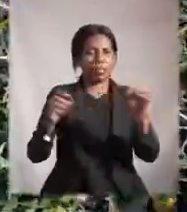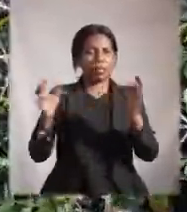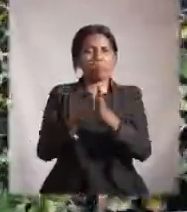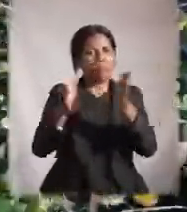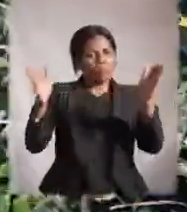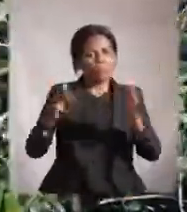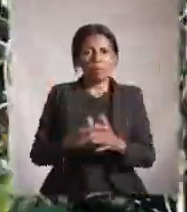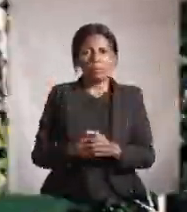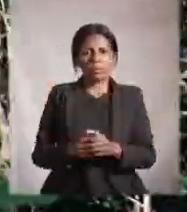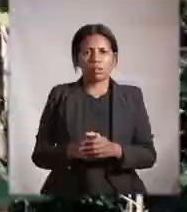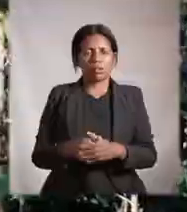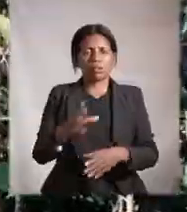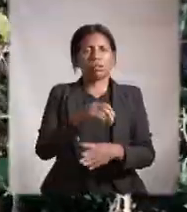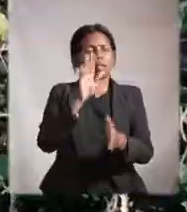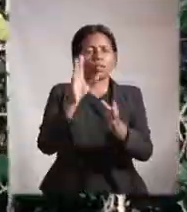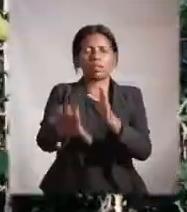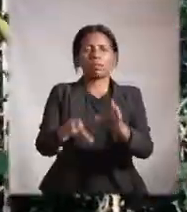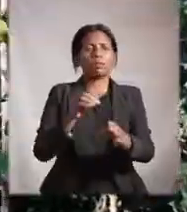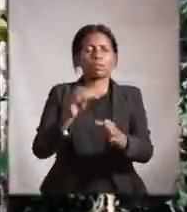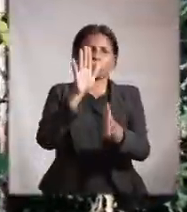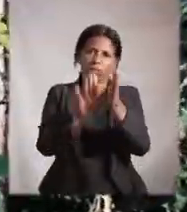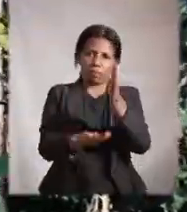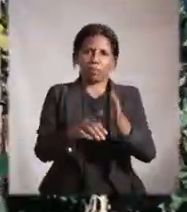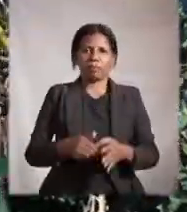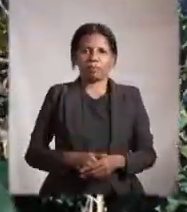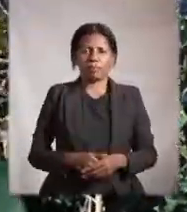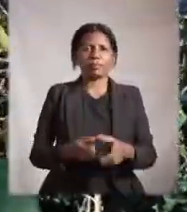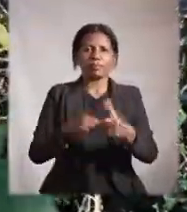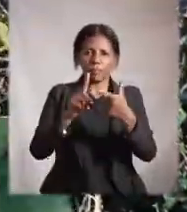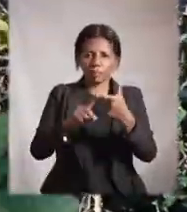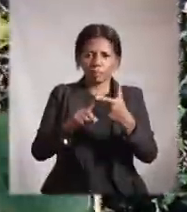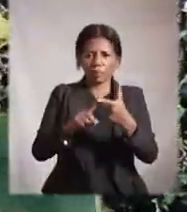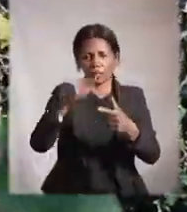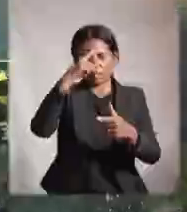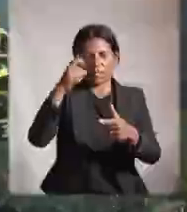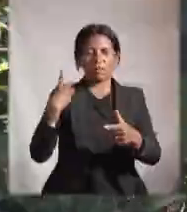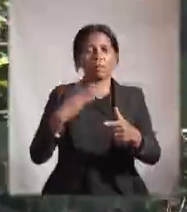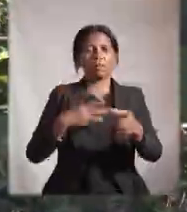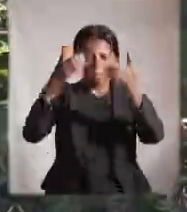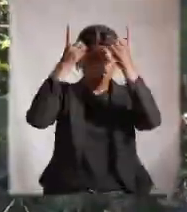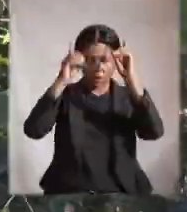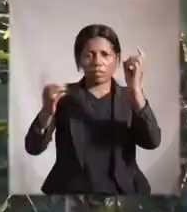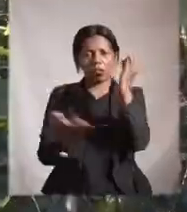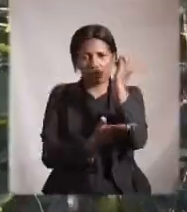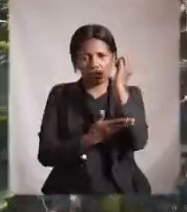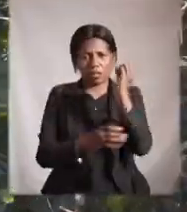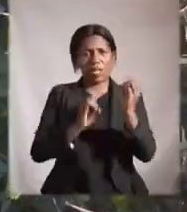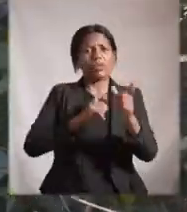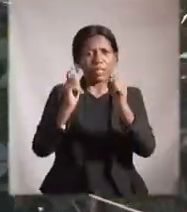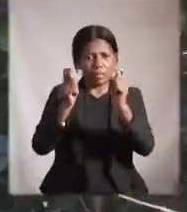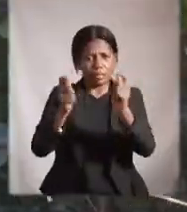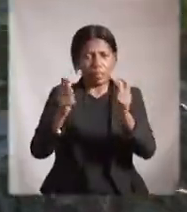la boca rona, entah ne perusahaan minus. Tunggu valian. Depois nama tambah nama kalau disertai si, tesi hau koko